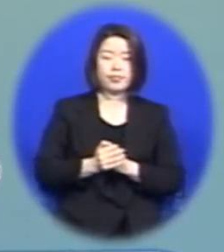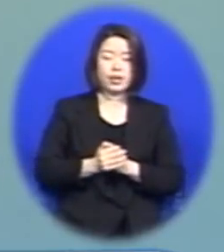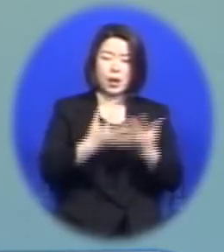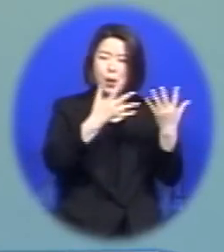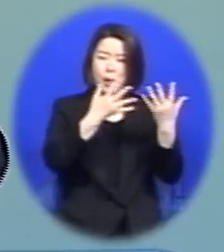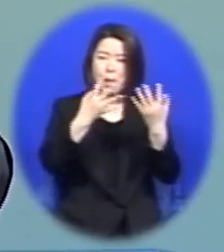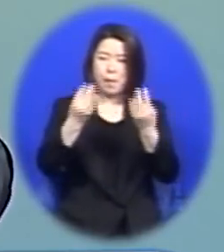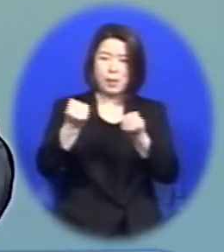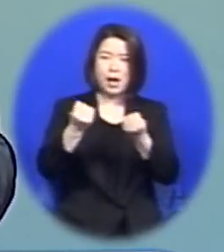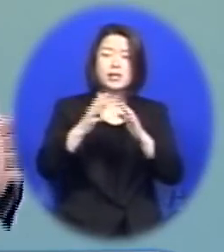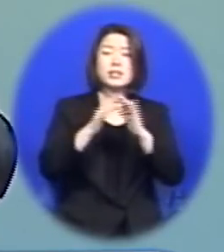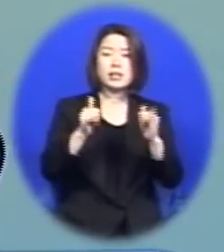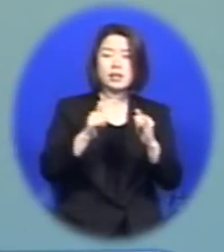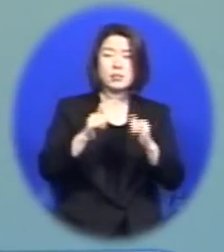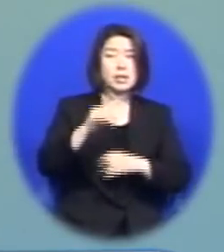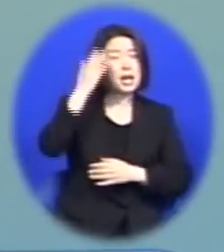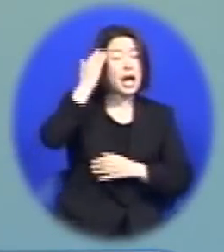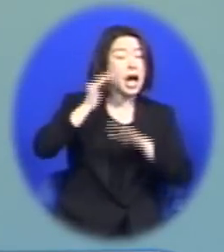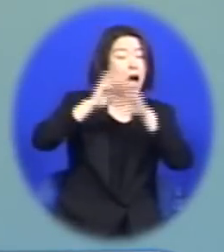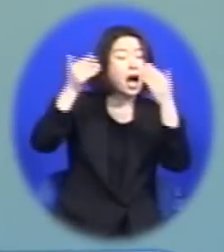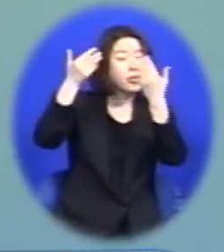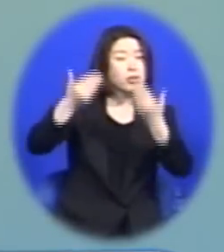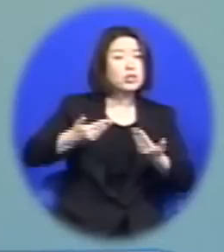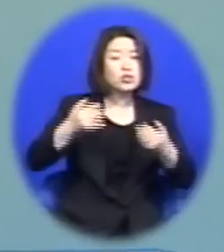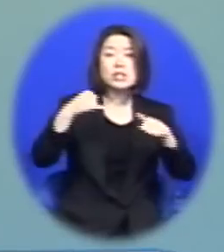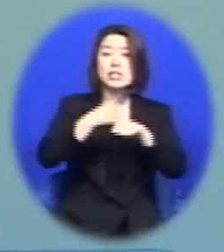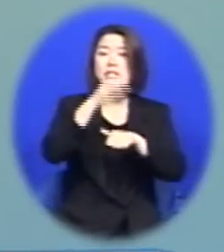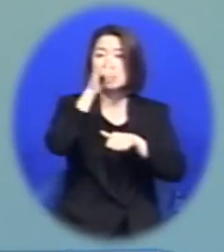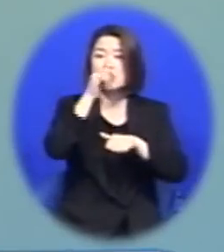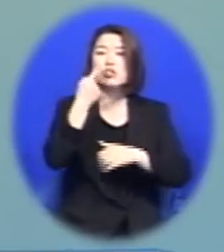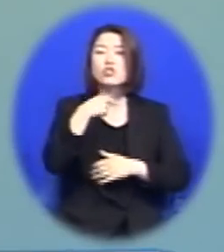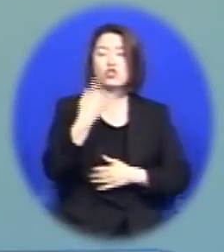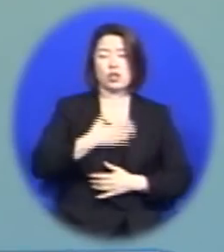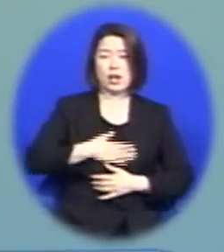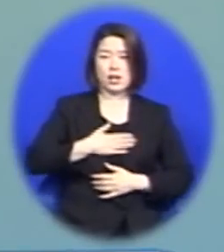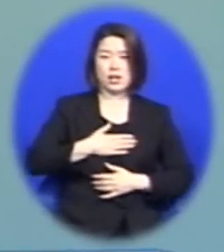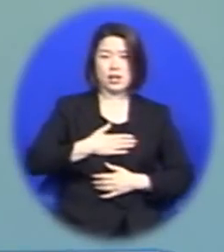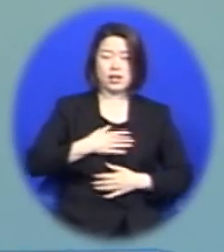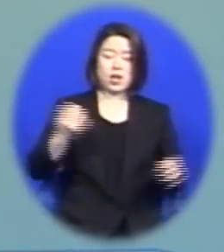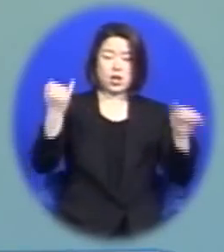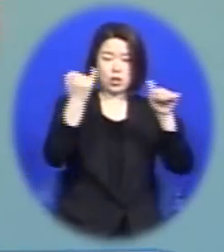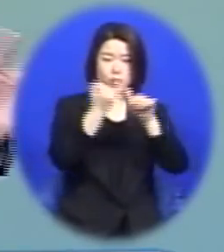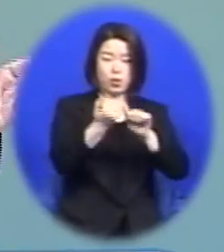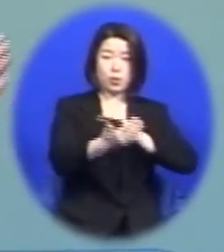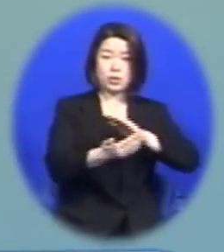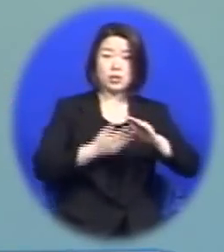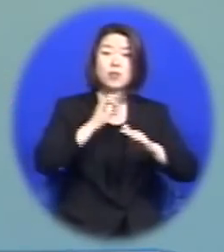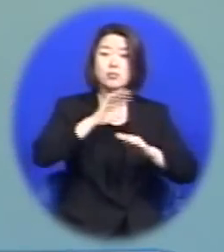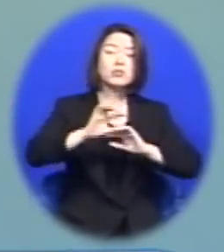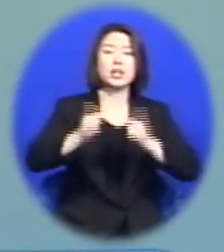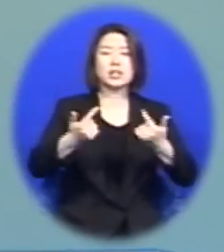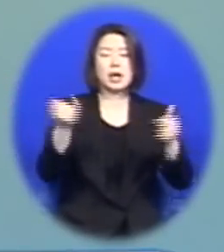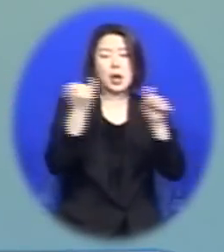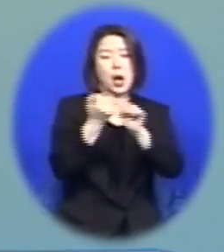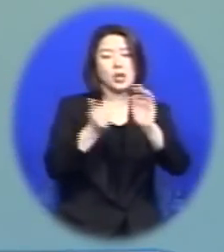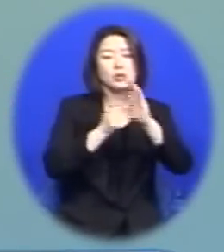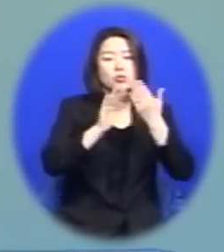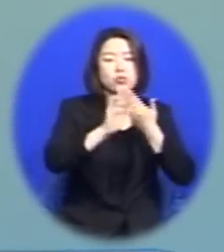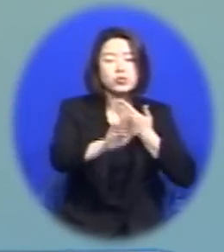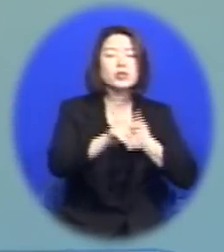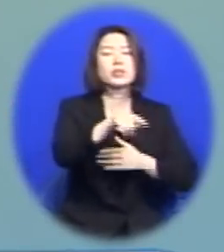많은 사람이 천생연분 이 있는 줄 알아요 결혼하기 전에 만 아니고 결혼 하고 난 다음에도 그렇게 생각이